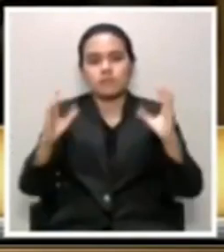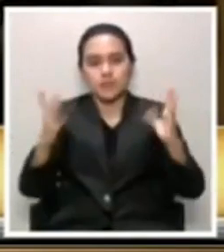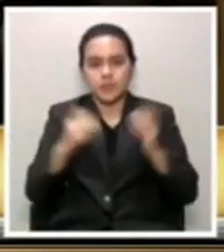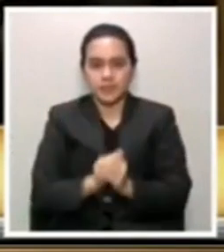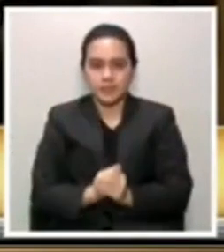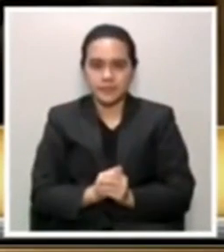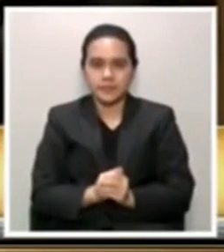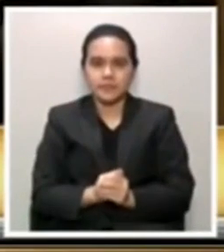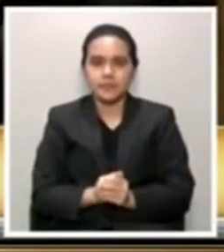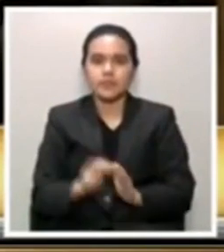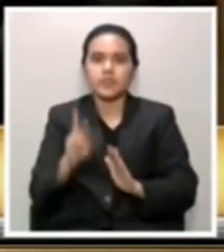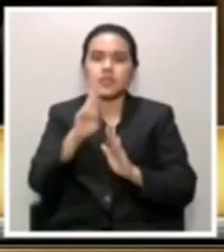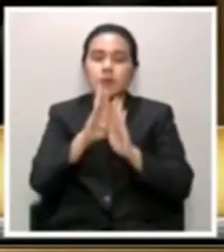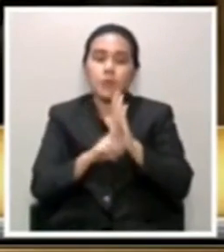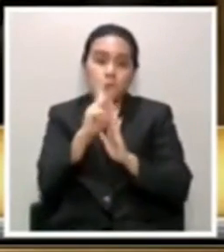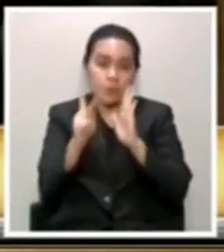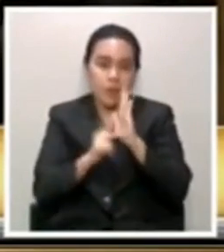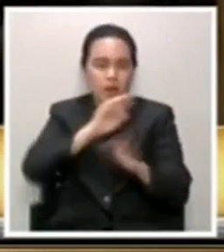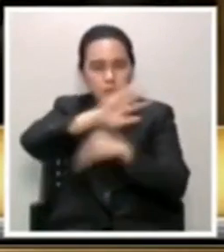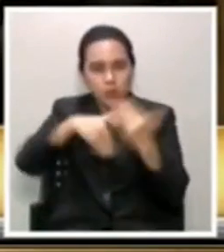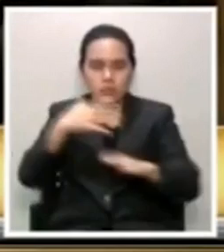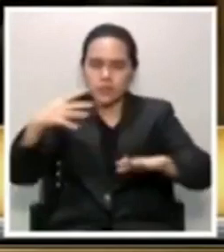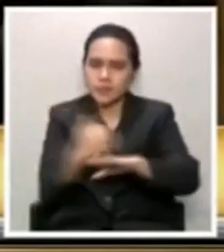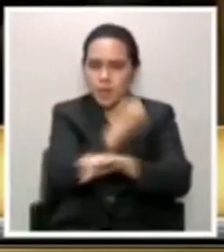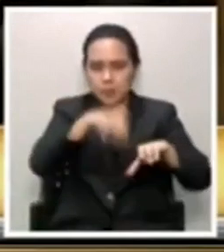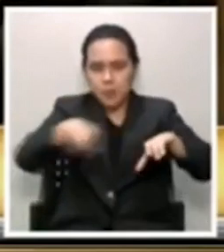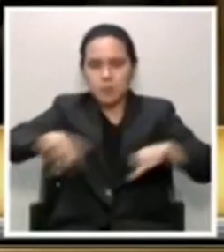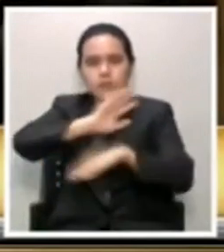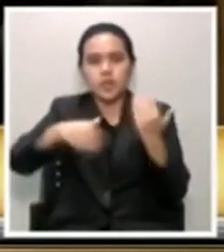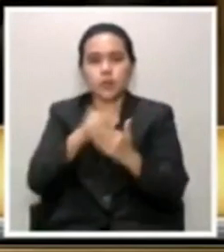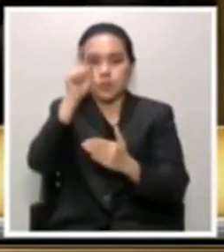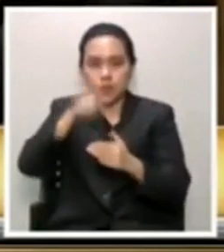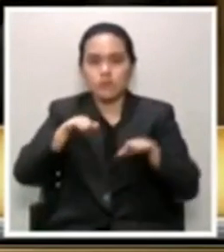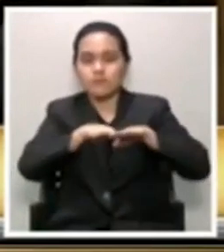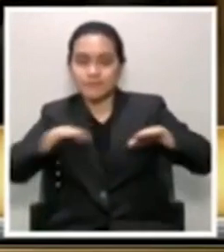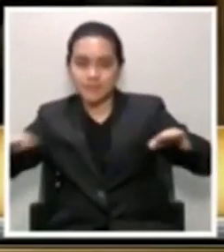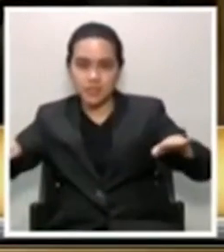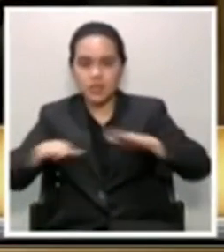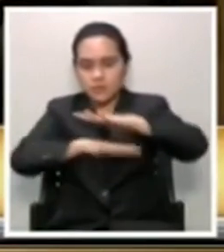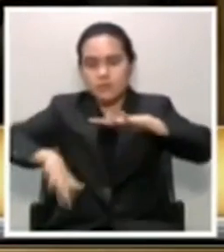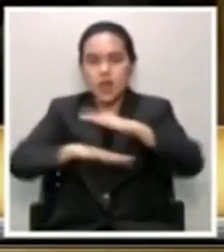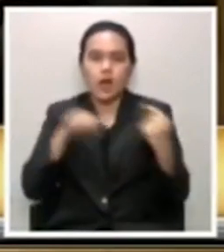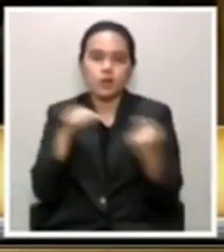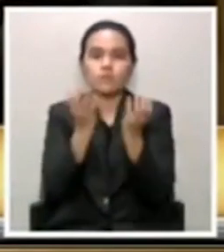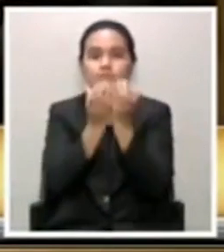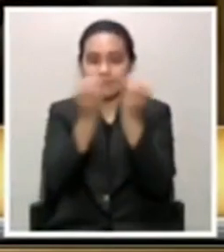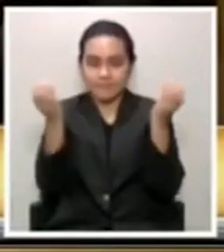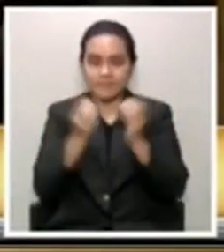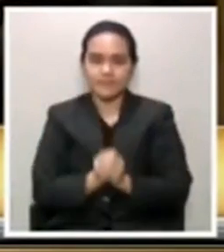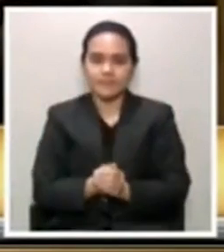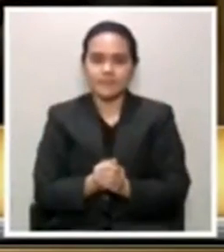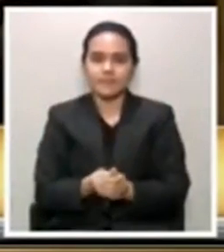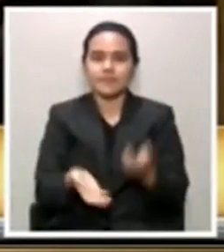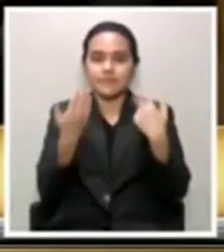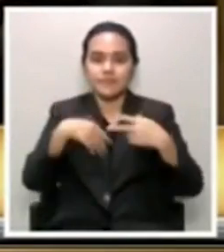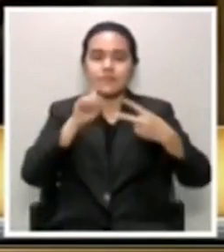ดังนั้นระบบกฎหมายทั้งหมดสถาบันการเมืองทั้งหมดจึงต้องตั้งอยู่บนฐานของรัฐธรรมนูญนี่คือความหมายในทางรูปแบบครับความหมาย